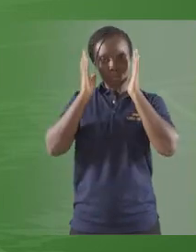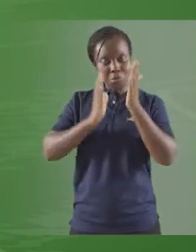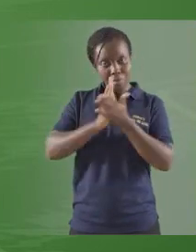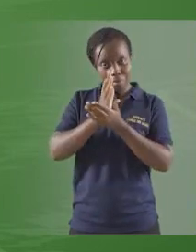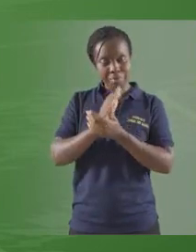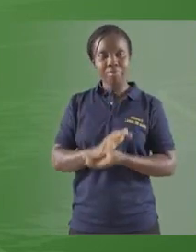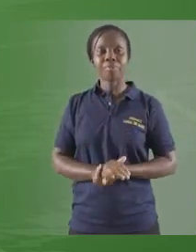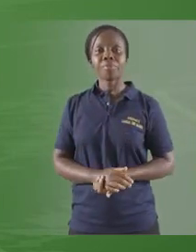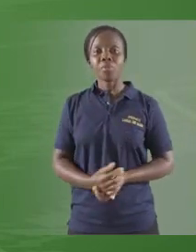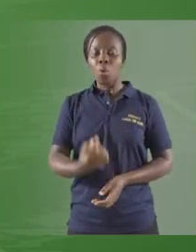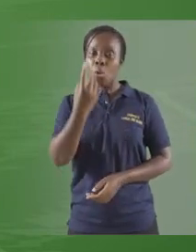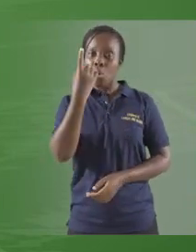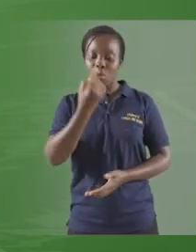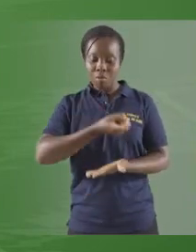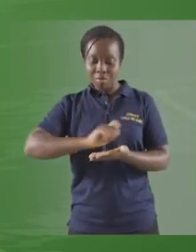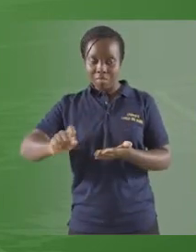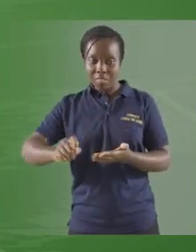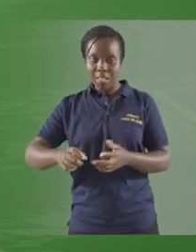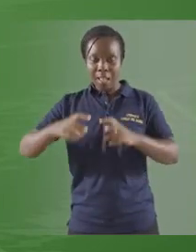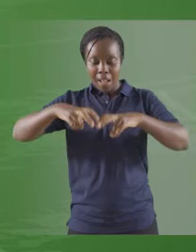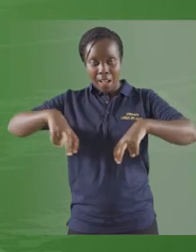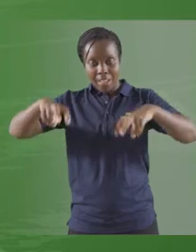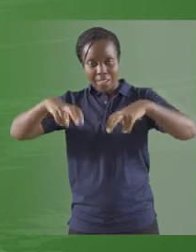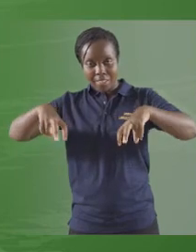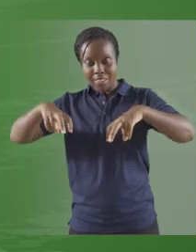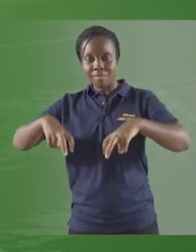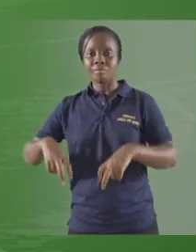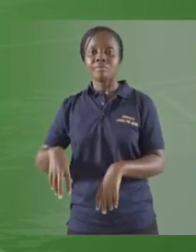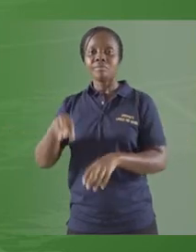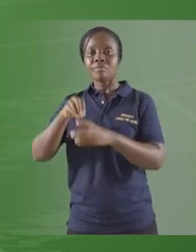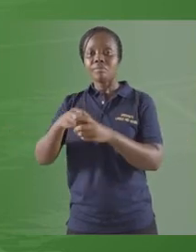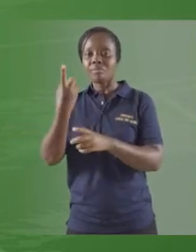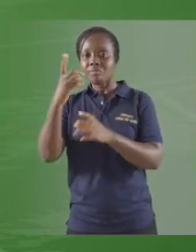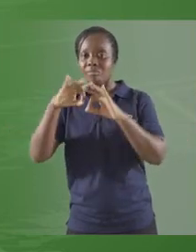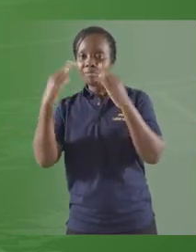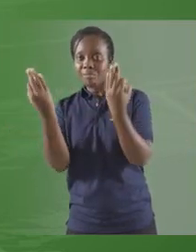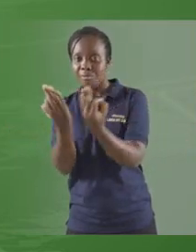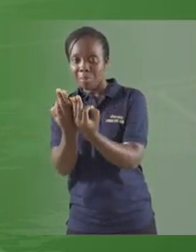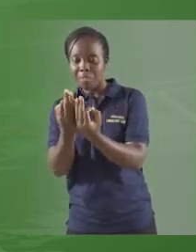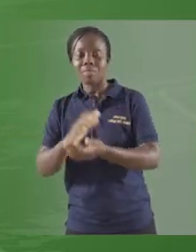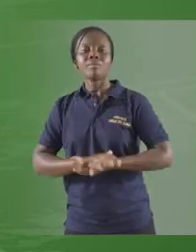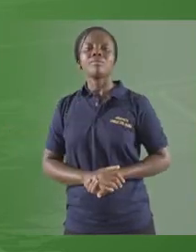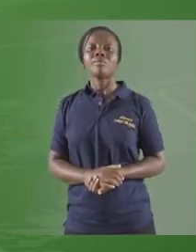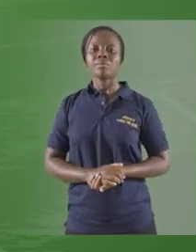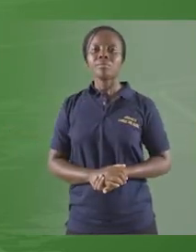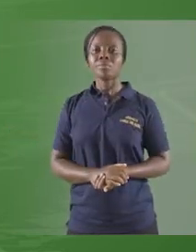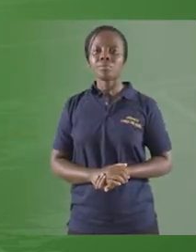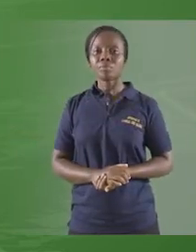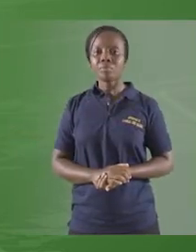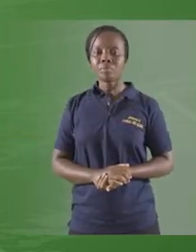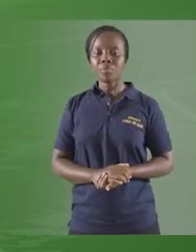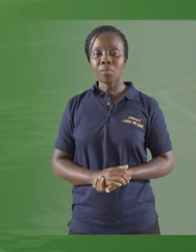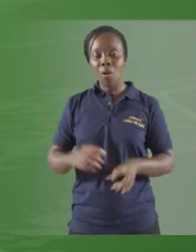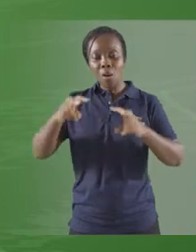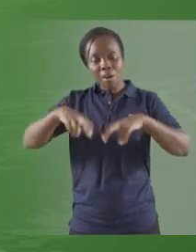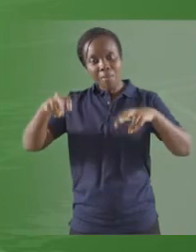enquête. Petit 1, enquête au sein d'une famille. Une enquête génétique